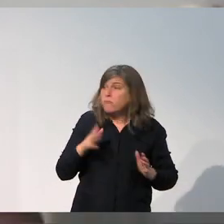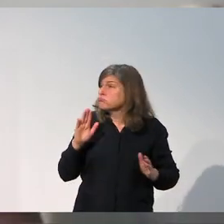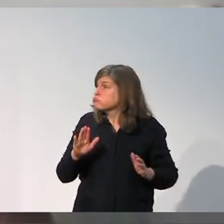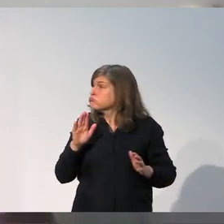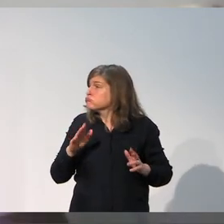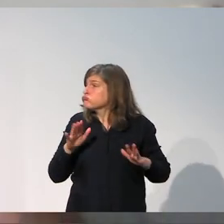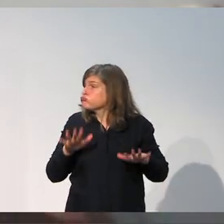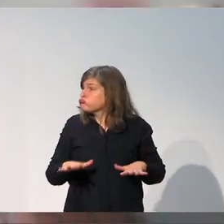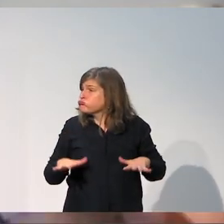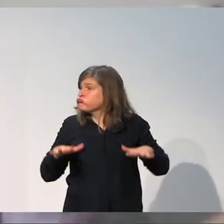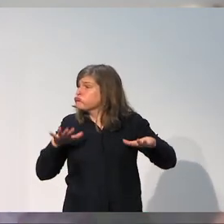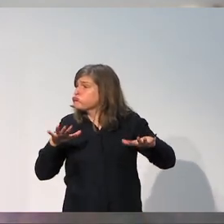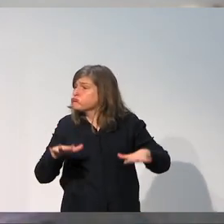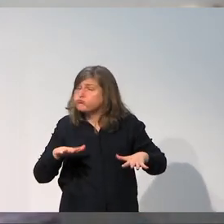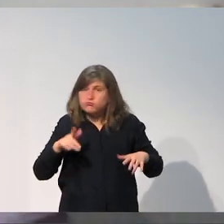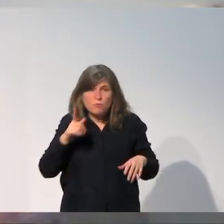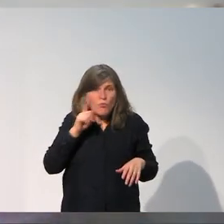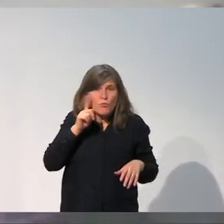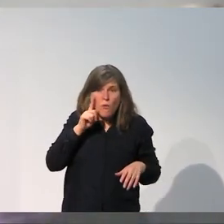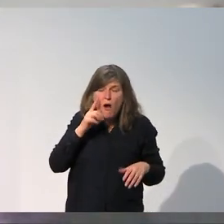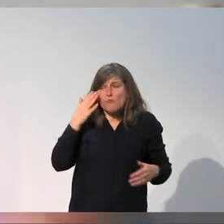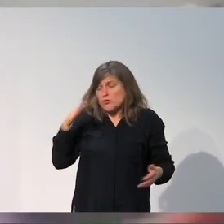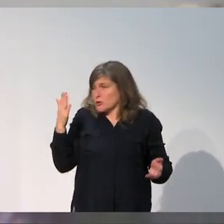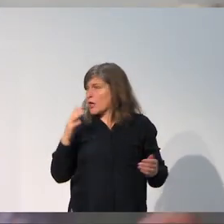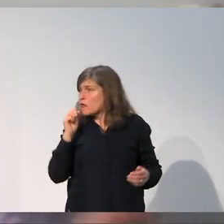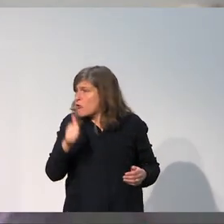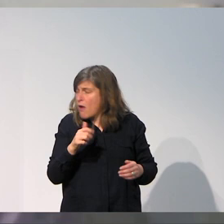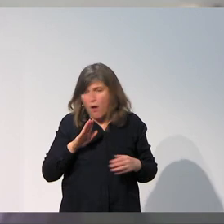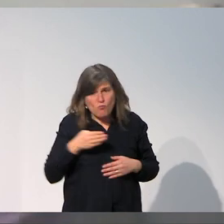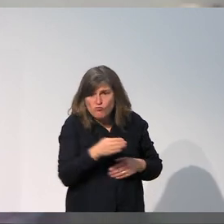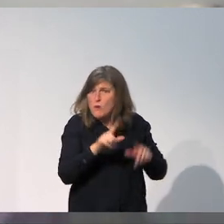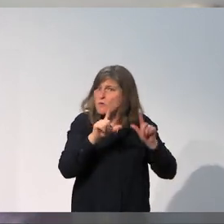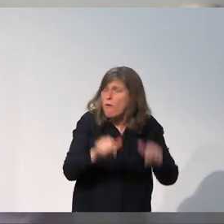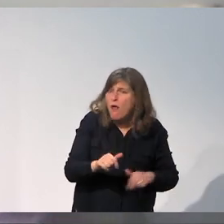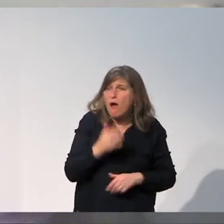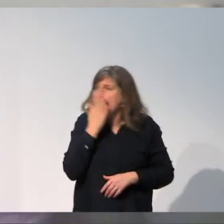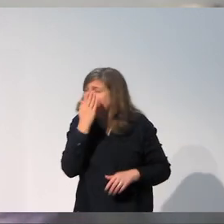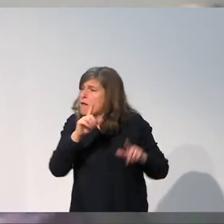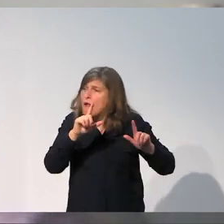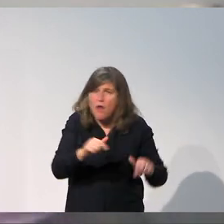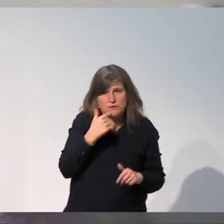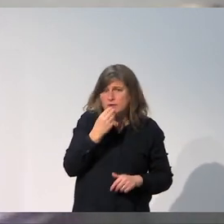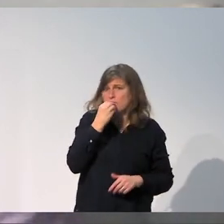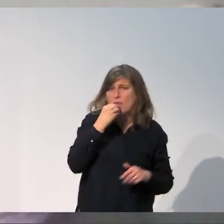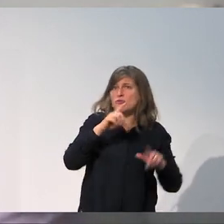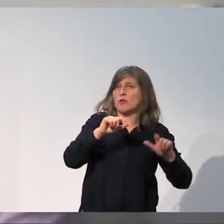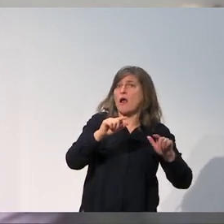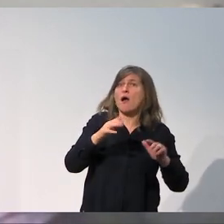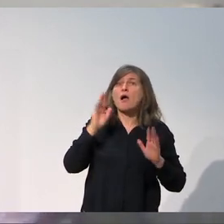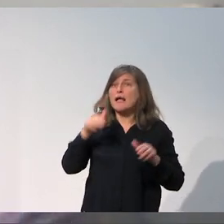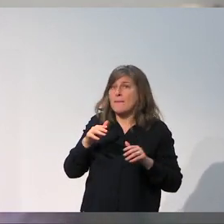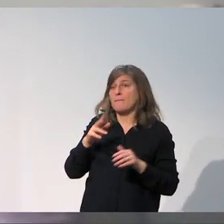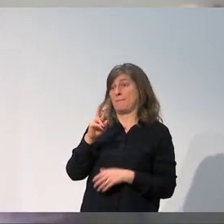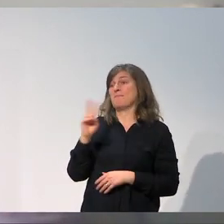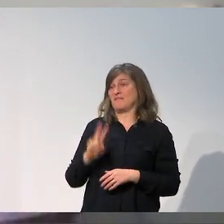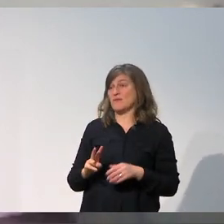ralenti parce que tu sais que quoi qu'il arrive, demain, il y aura de quoi manger. Et peut-être même que la grande malédiction du pétrole vénézuélien, qui